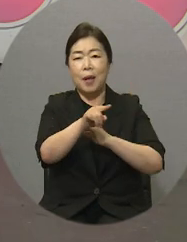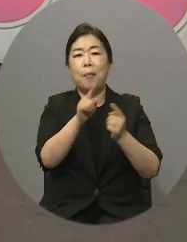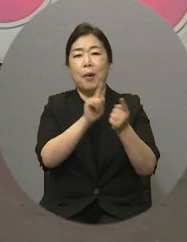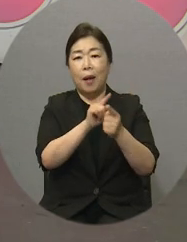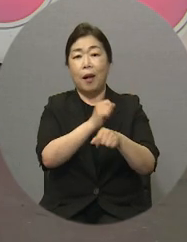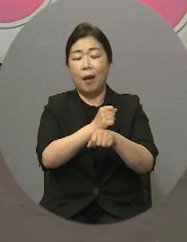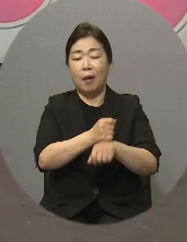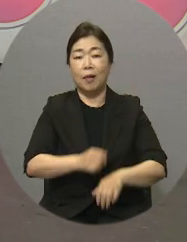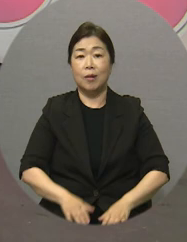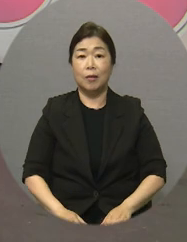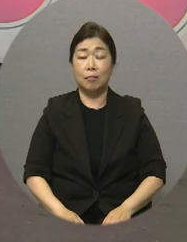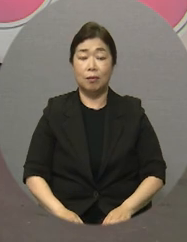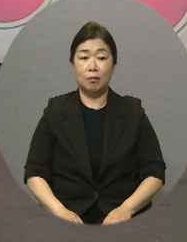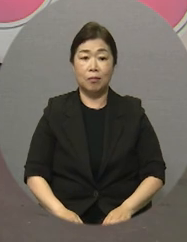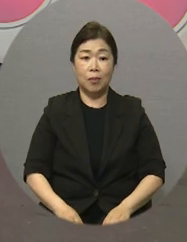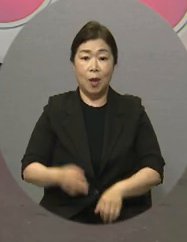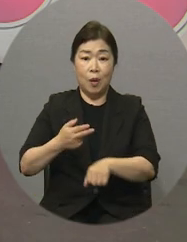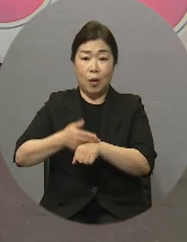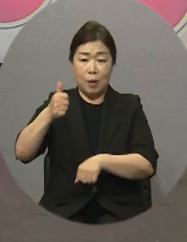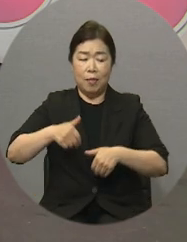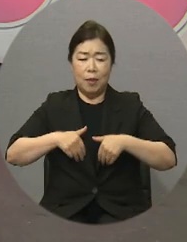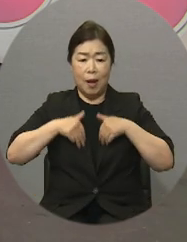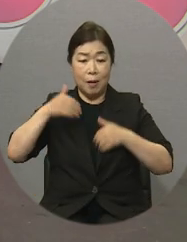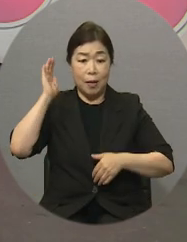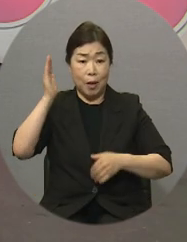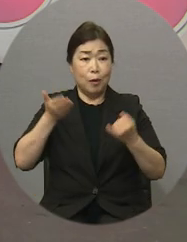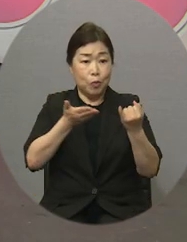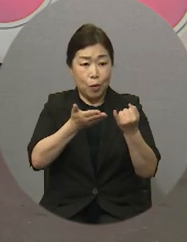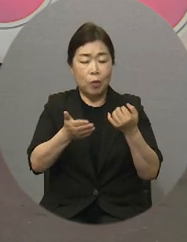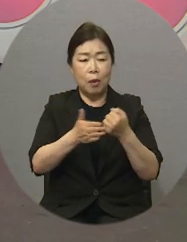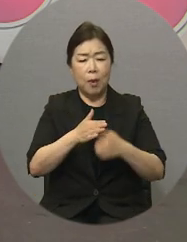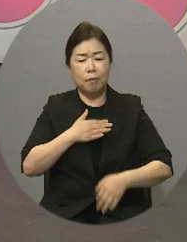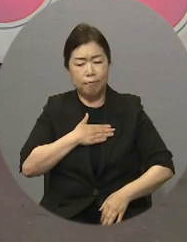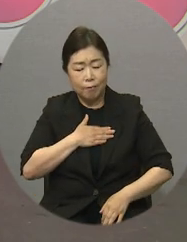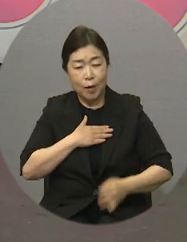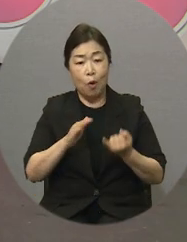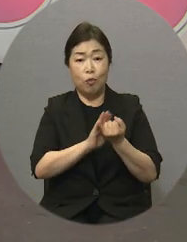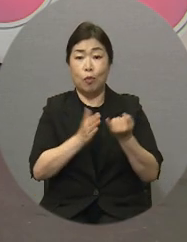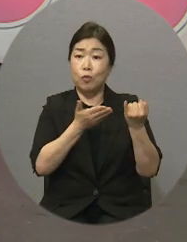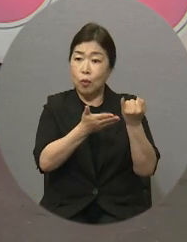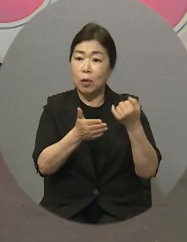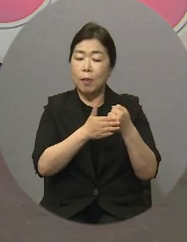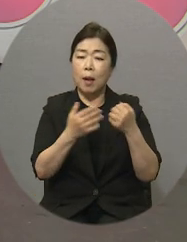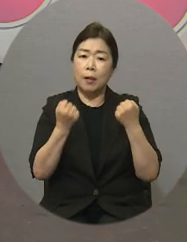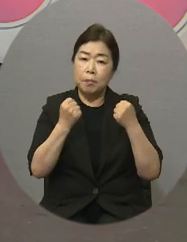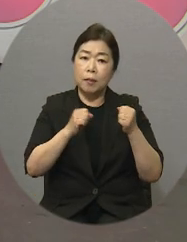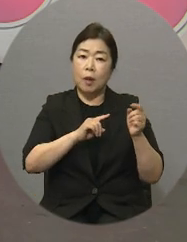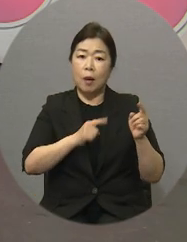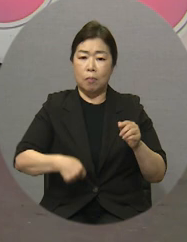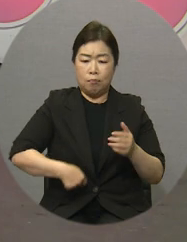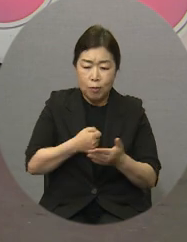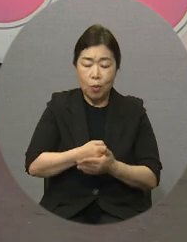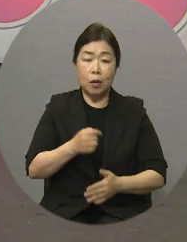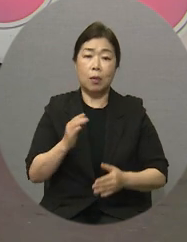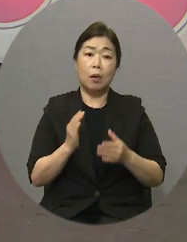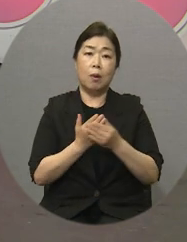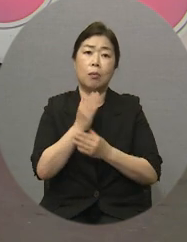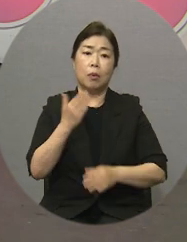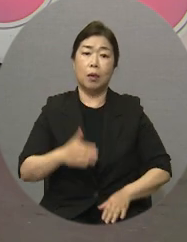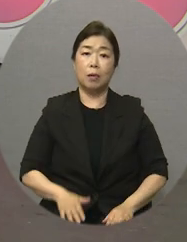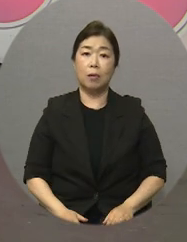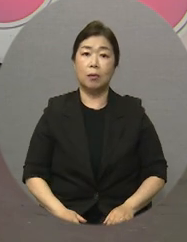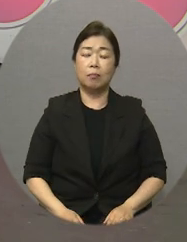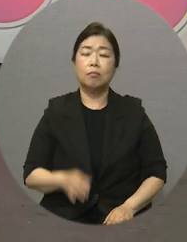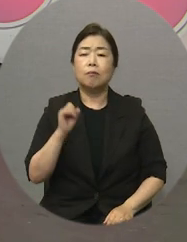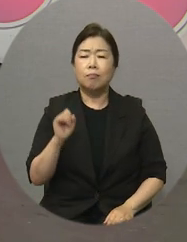선생님 말 한마디에 네. 우리 아이들은 힘을 얻거든요. 굉장히 용기를 얻고 그리고 그 일이